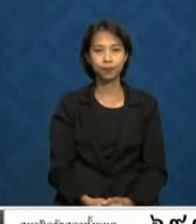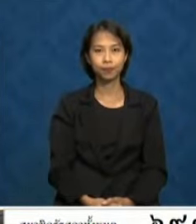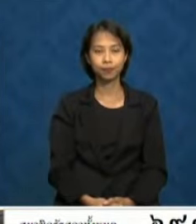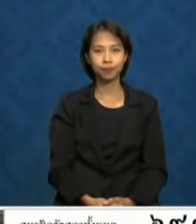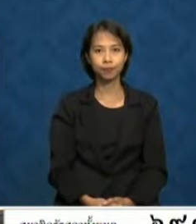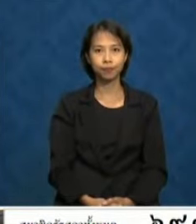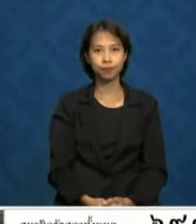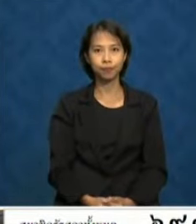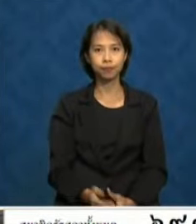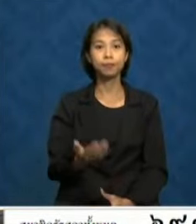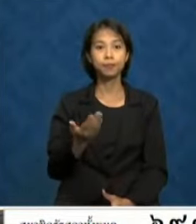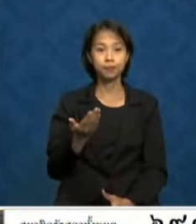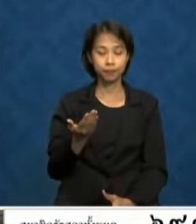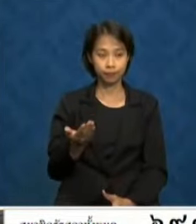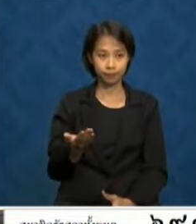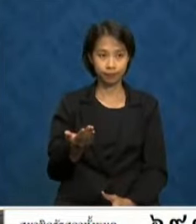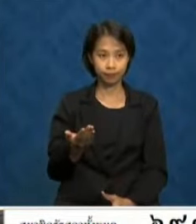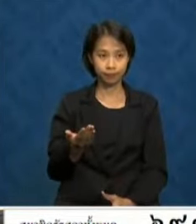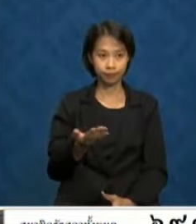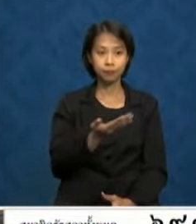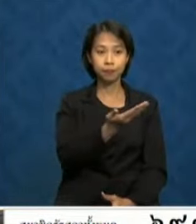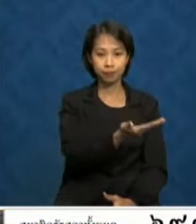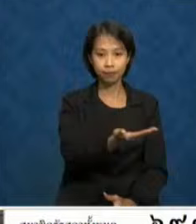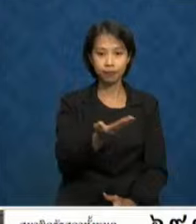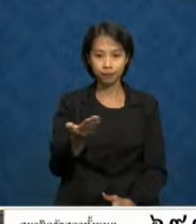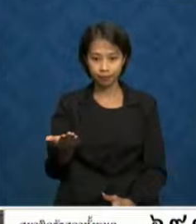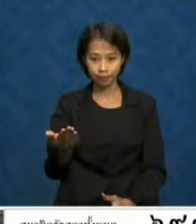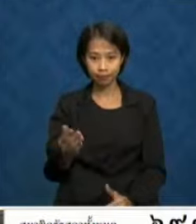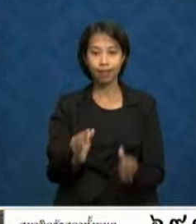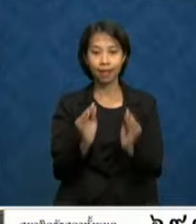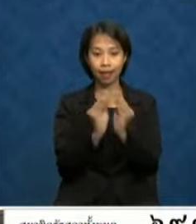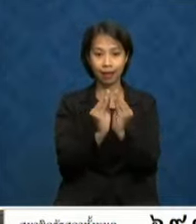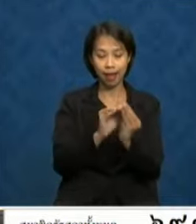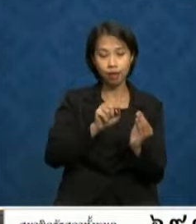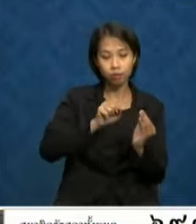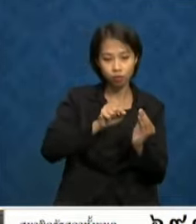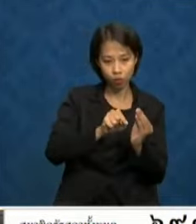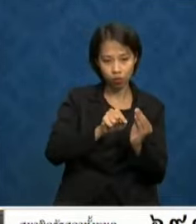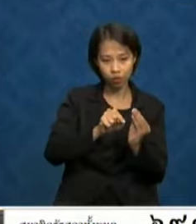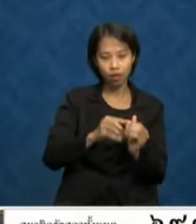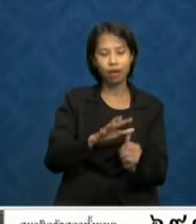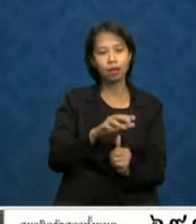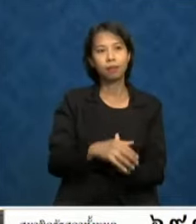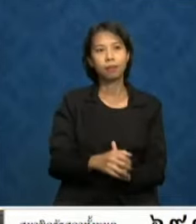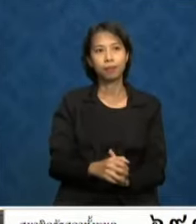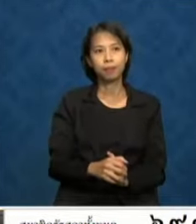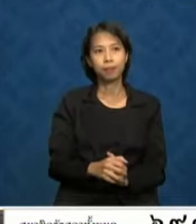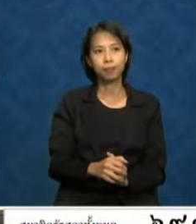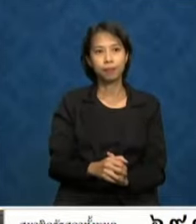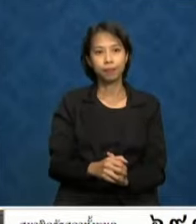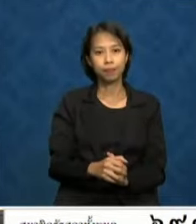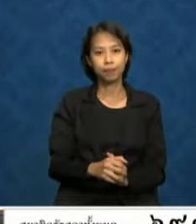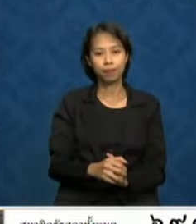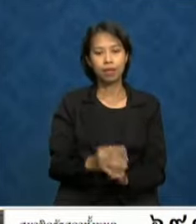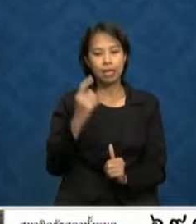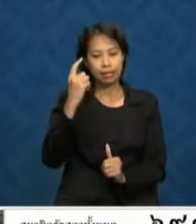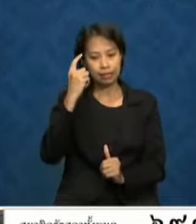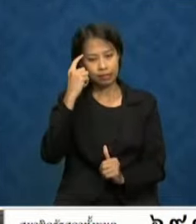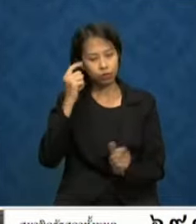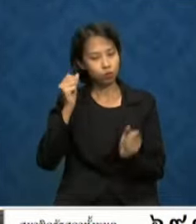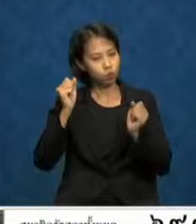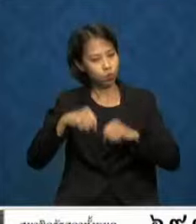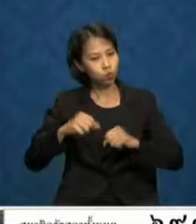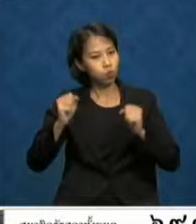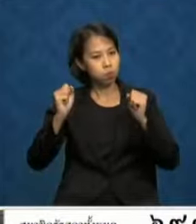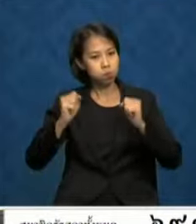ต่อไปผมก็จะให้ท่านสมาชิกได้ลงคะแนนเพื่อจะให้ความเห็นชอบ